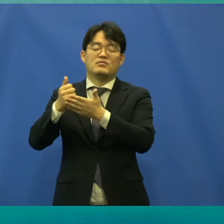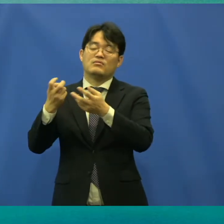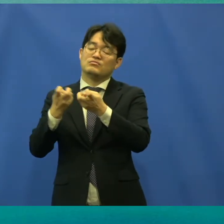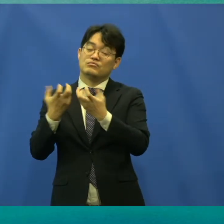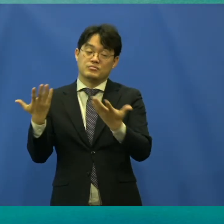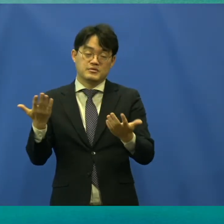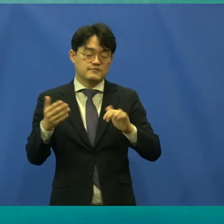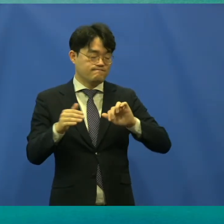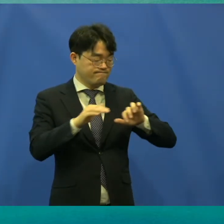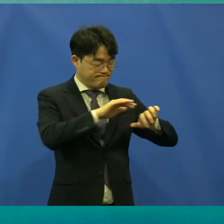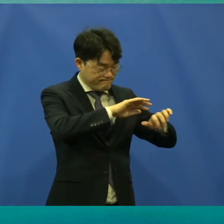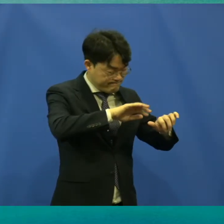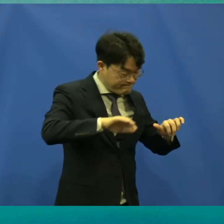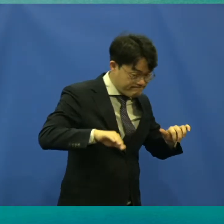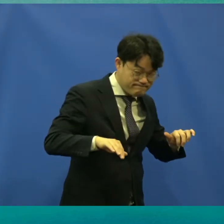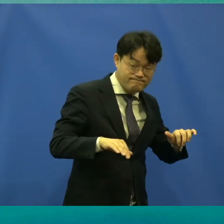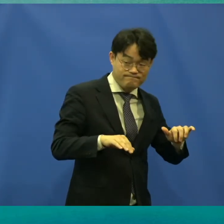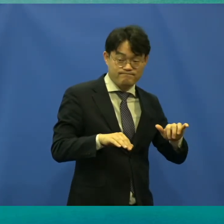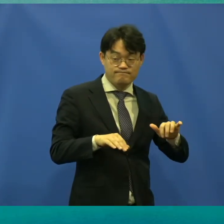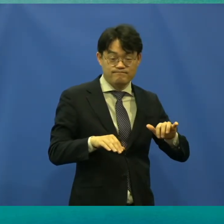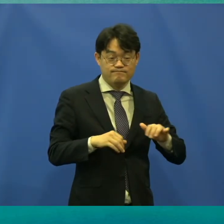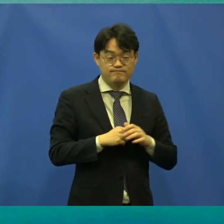더 인내해서는 이